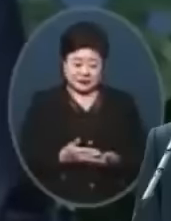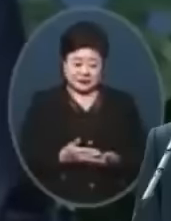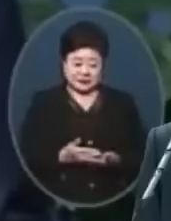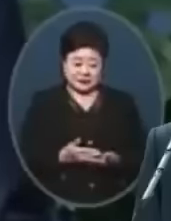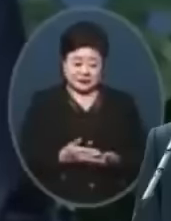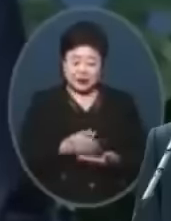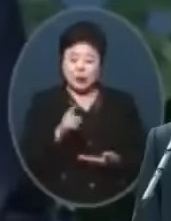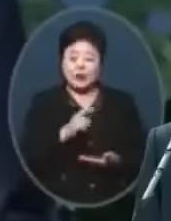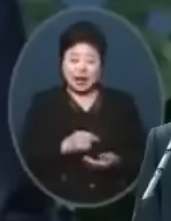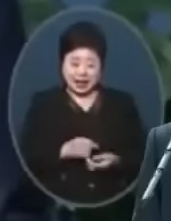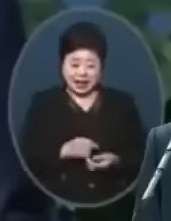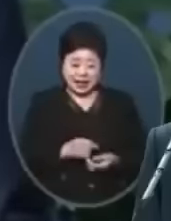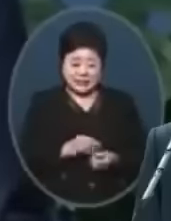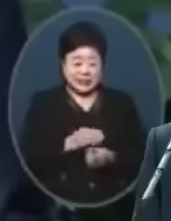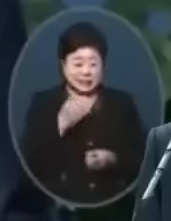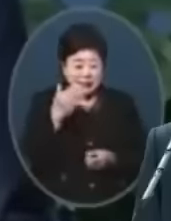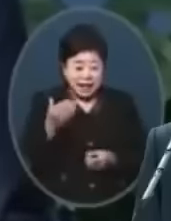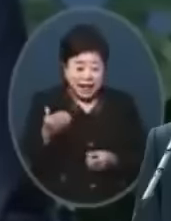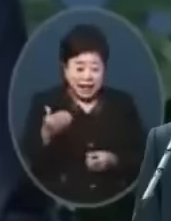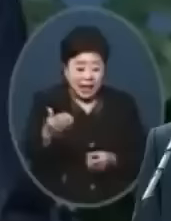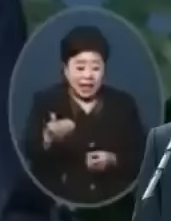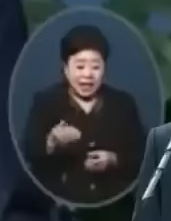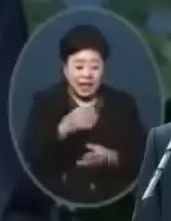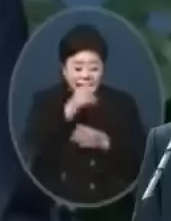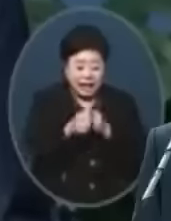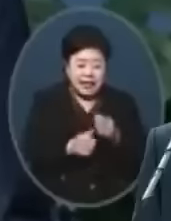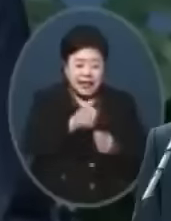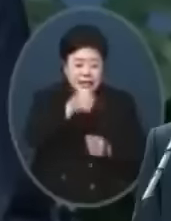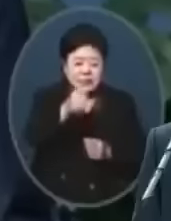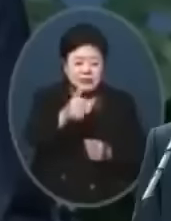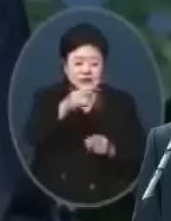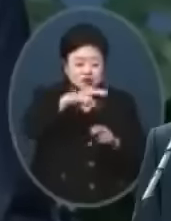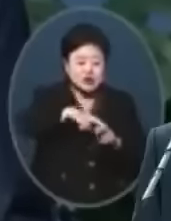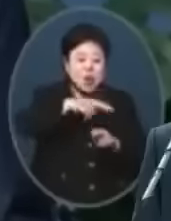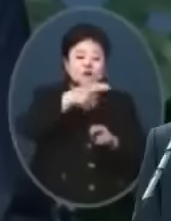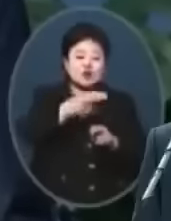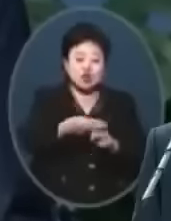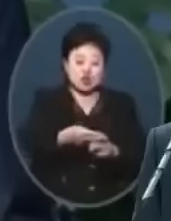이처럼 어떻게 사랑했습니까? 하나님이 주는 선물의